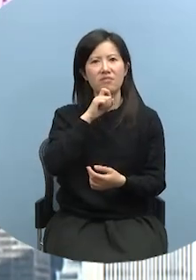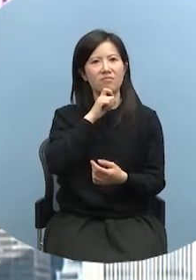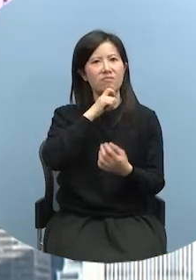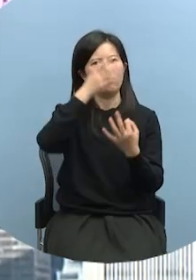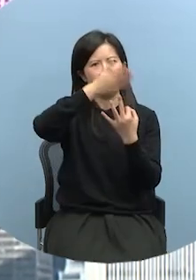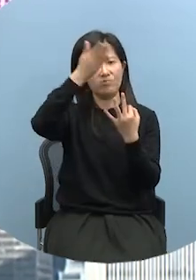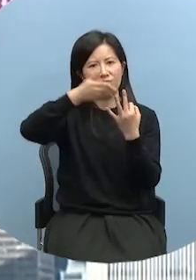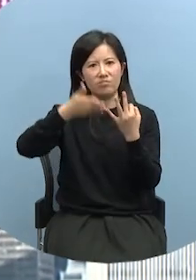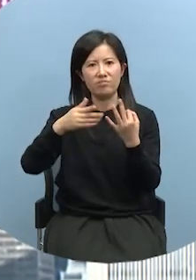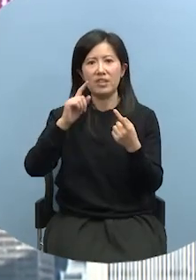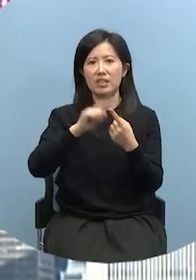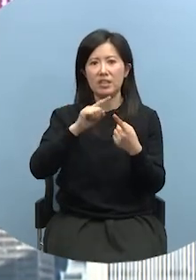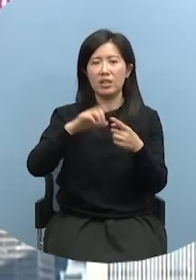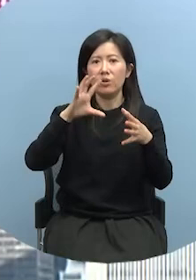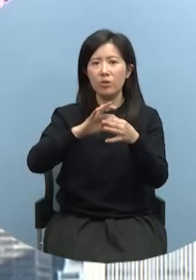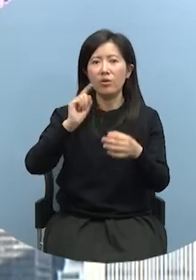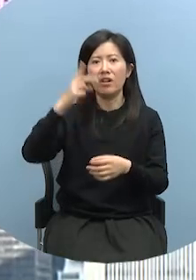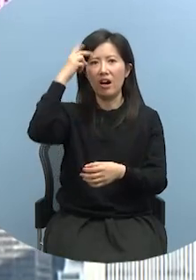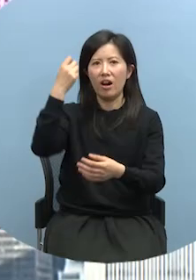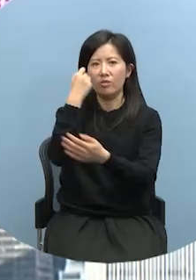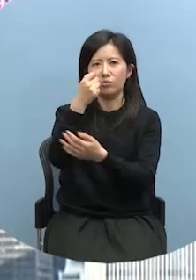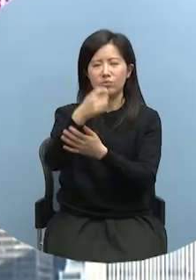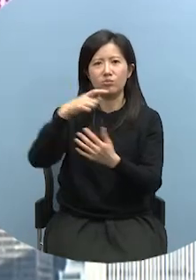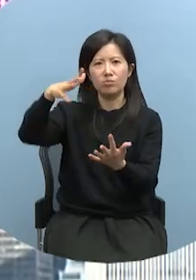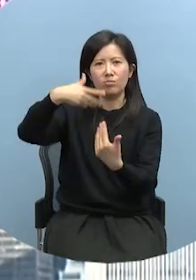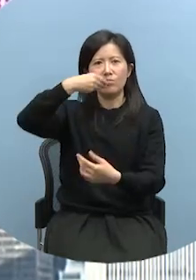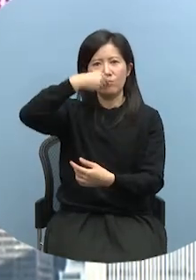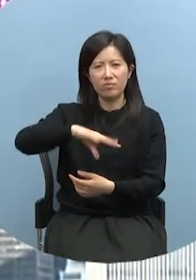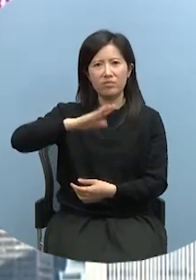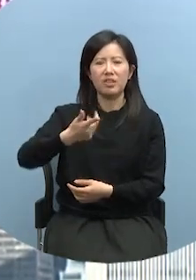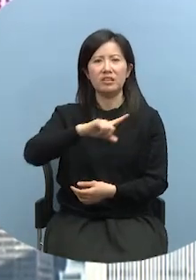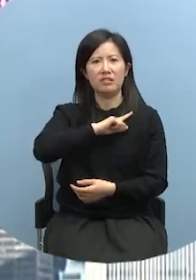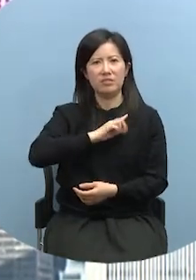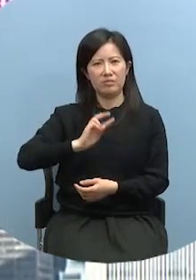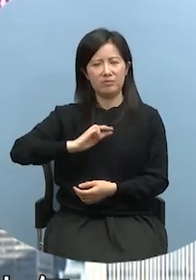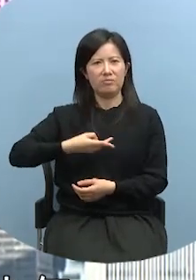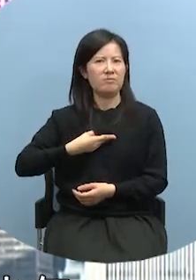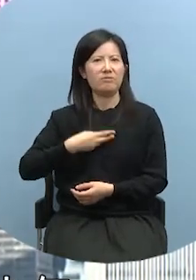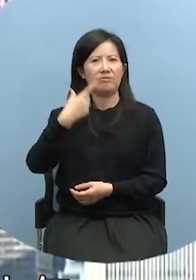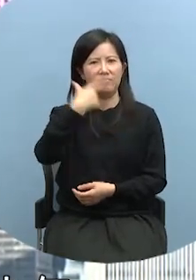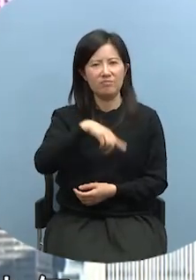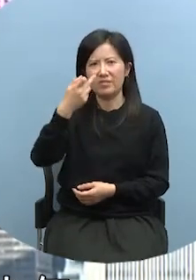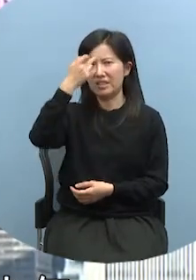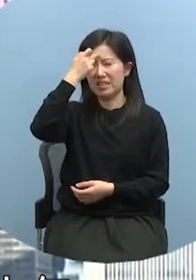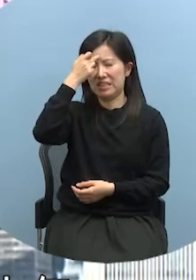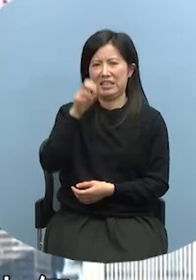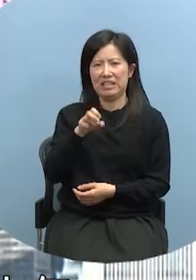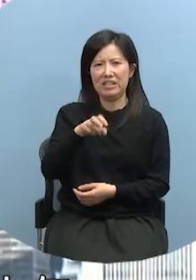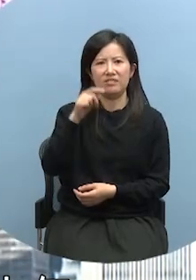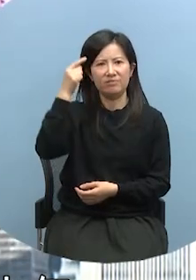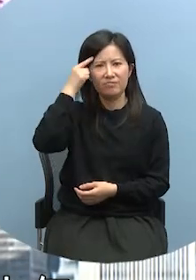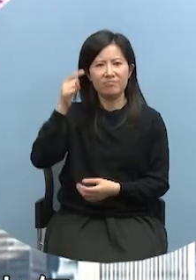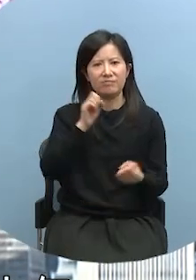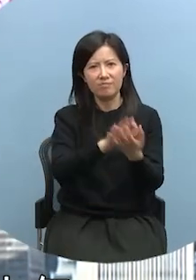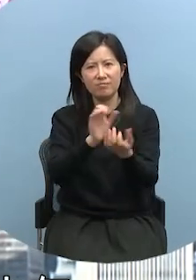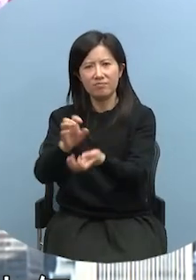啲咧因為黑暴而入獄，但係死心不息，對社會心存怨憤嘅人，佢哋好希望咧繼續影響一啲想更